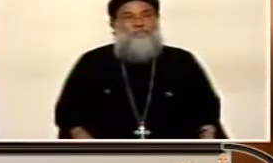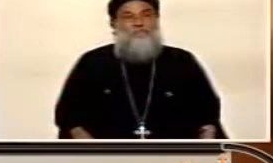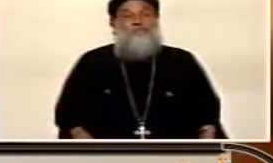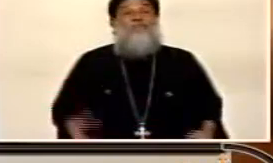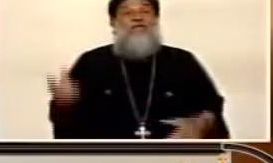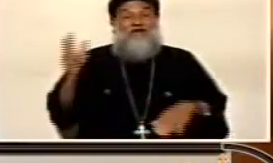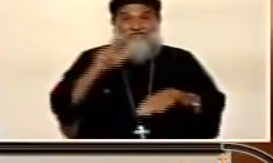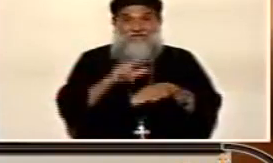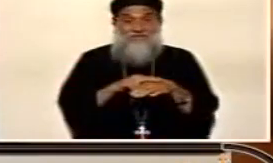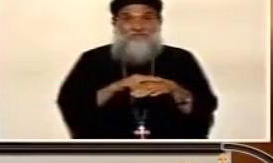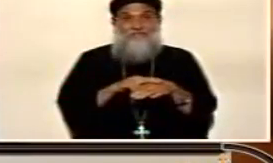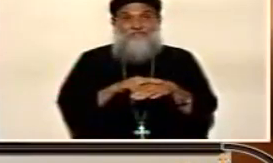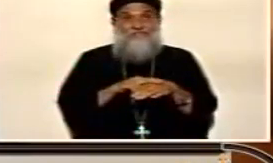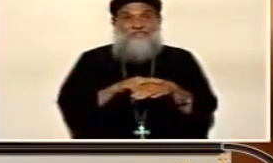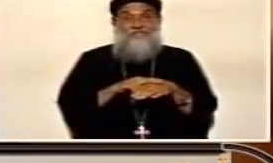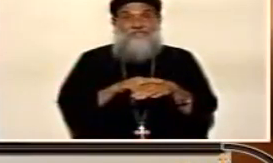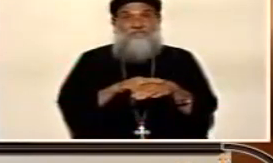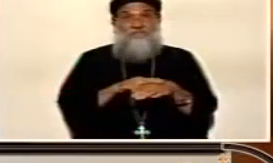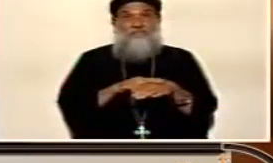ولذلك